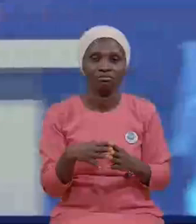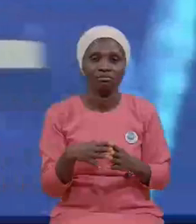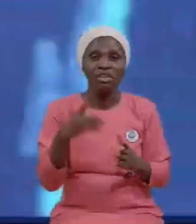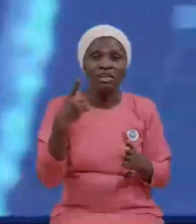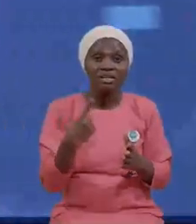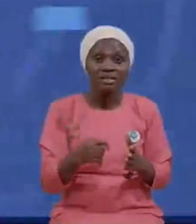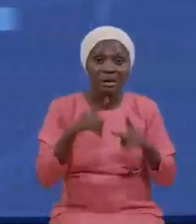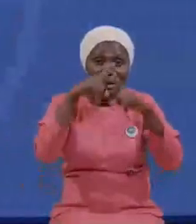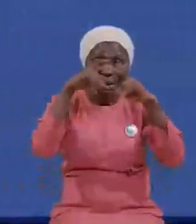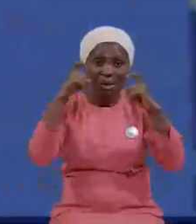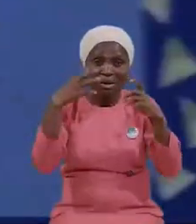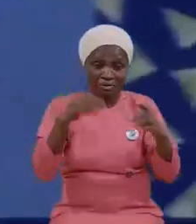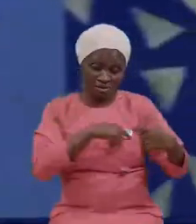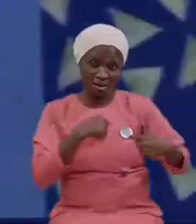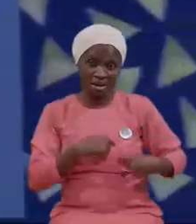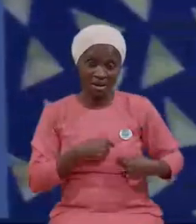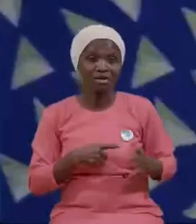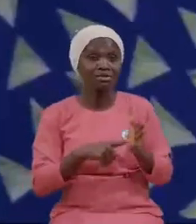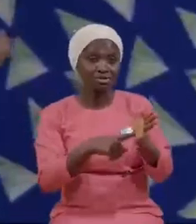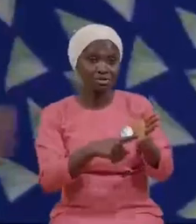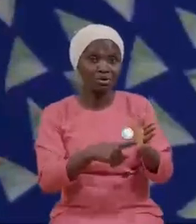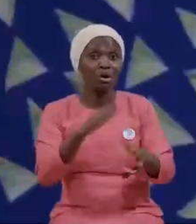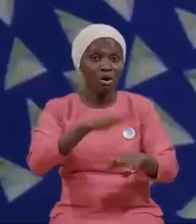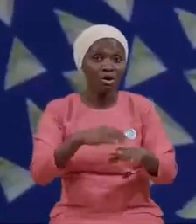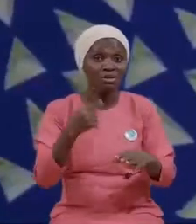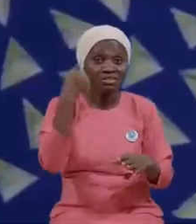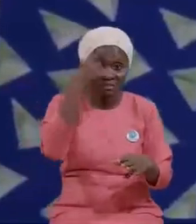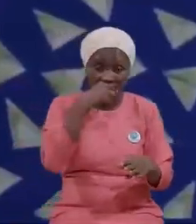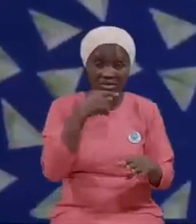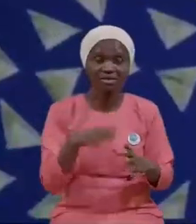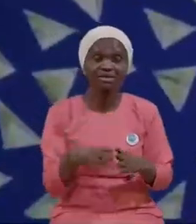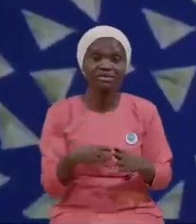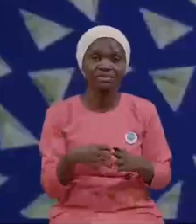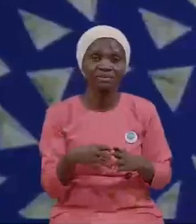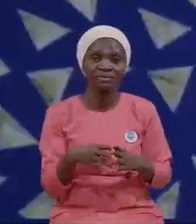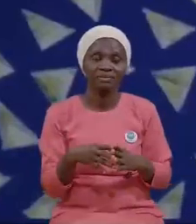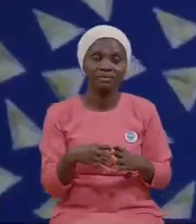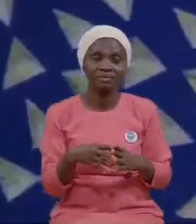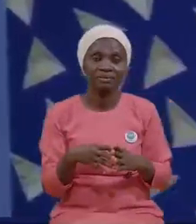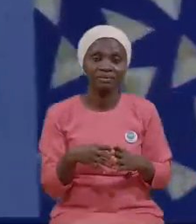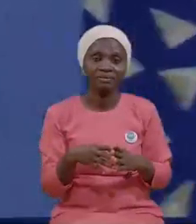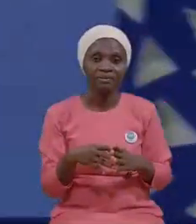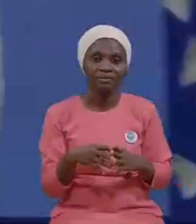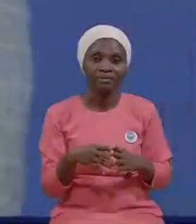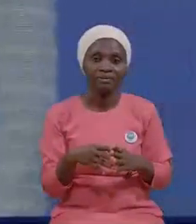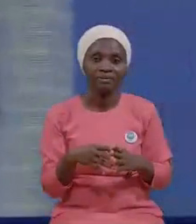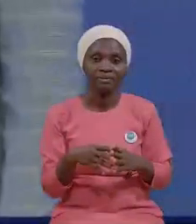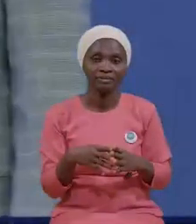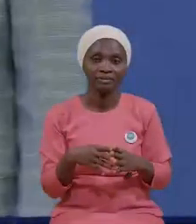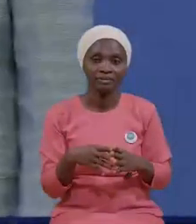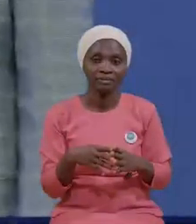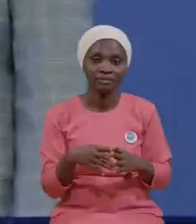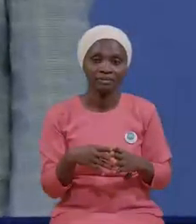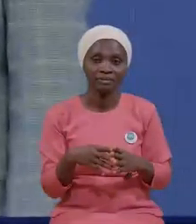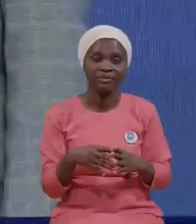Le cœur vilain aussi se reflète sur le visage. C'est lorsque tu possèdes